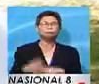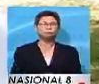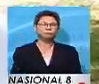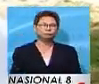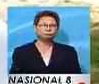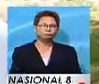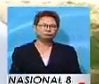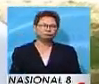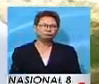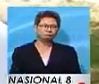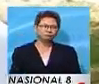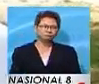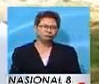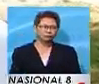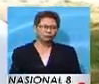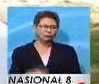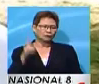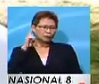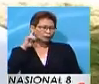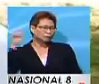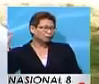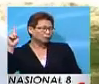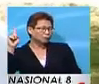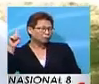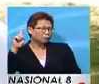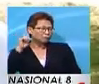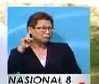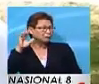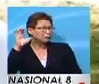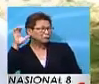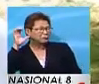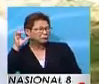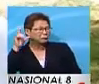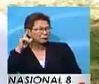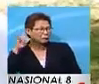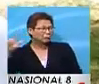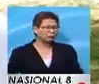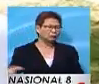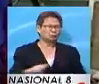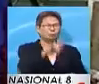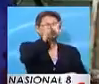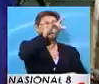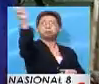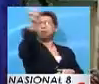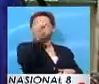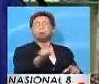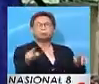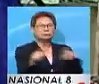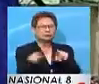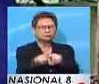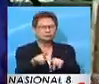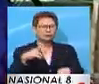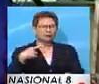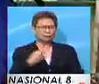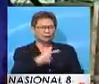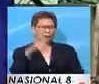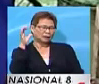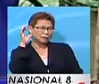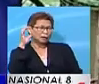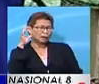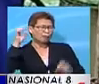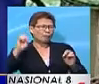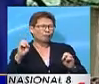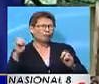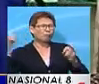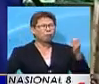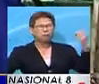kedai tapiar pelik tapiar pelik bunyi macam orang k tebang buruk bunyi kami dengar bunyi ni letupan